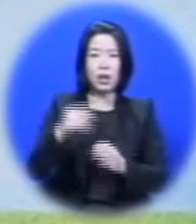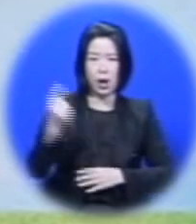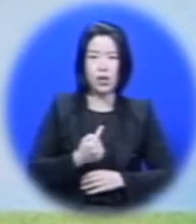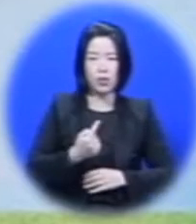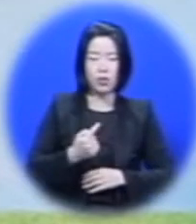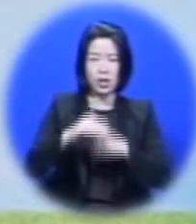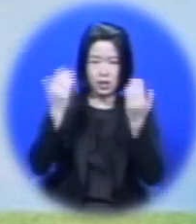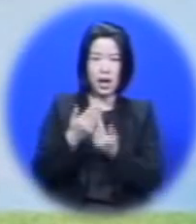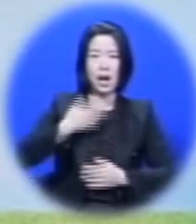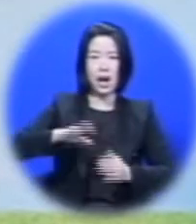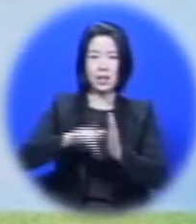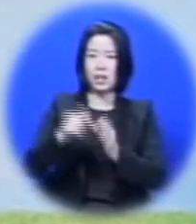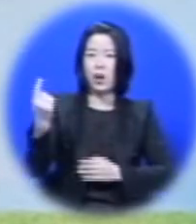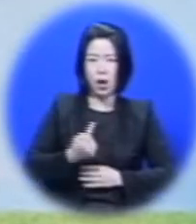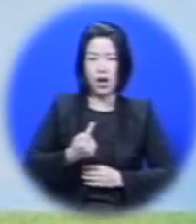때가 옵니다.